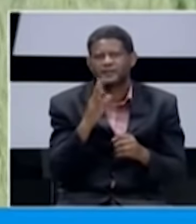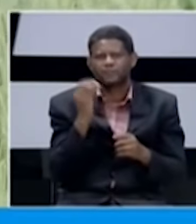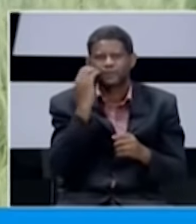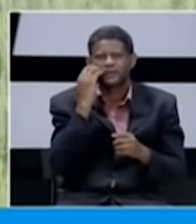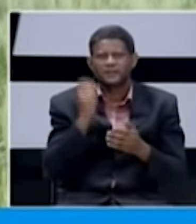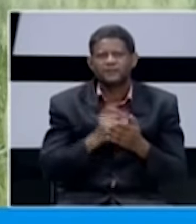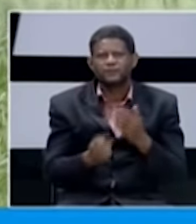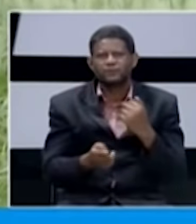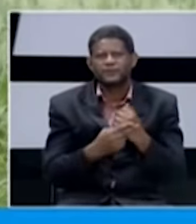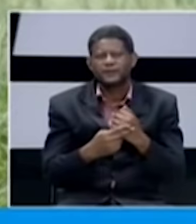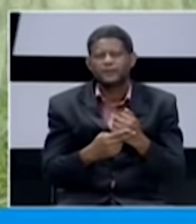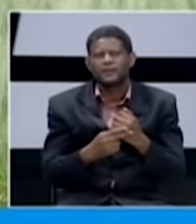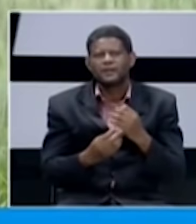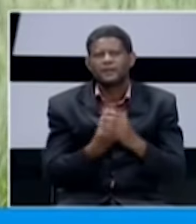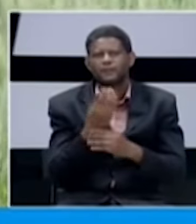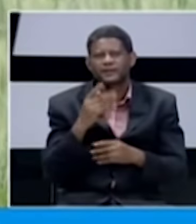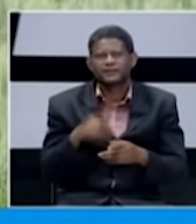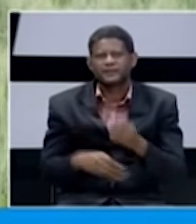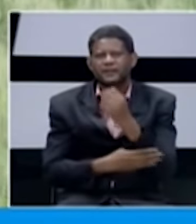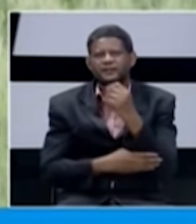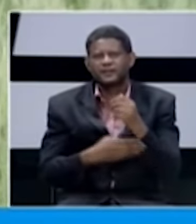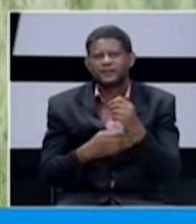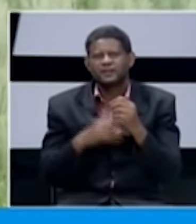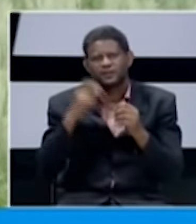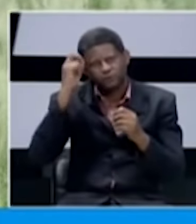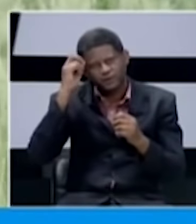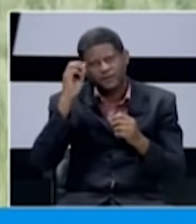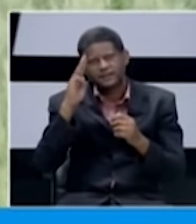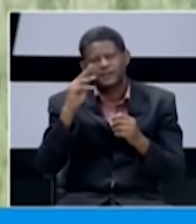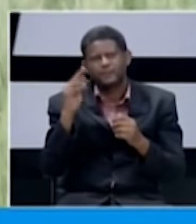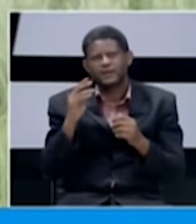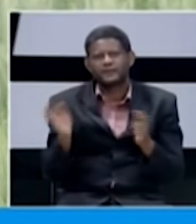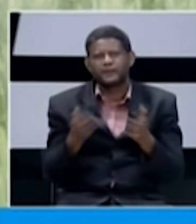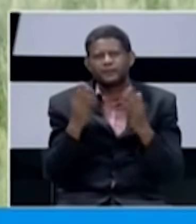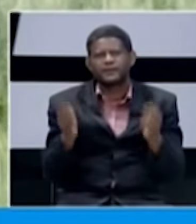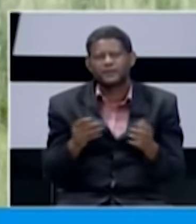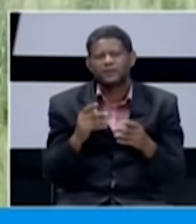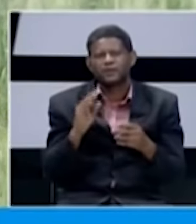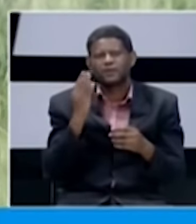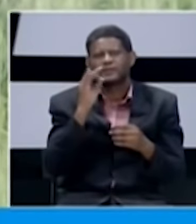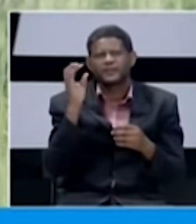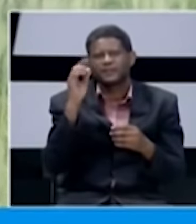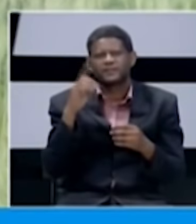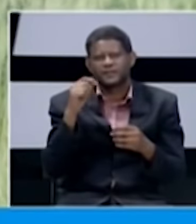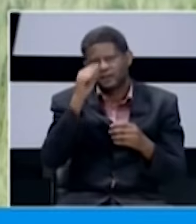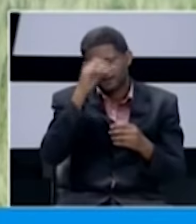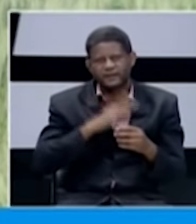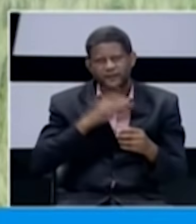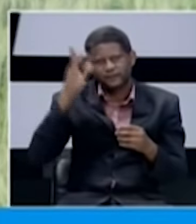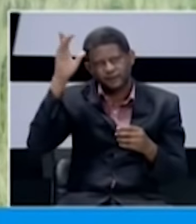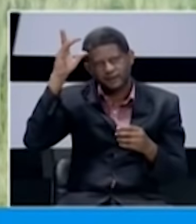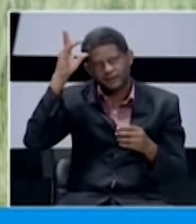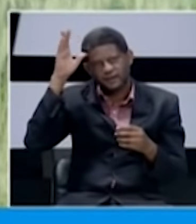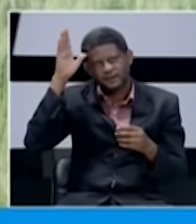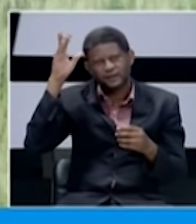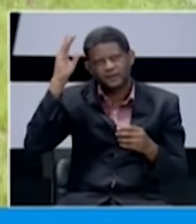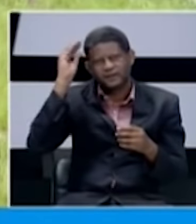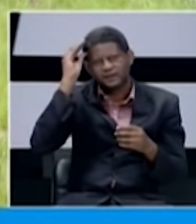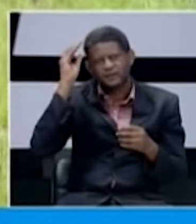لمعت قطرن وررا سامره ات حبابار كير سرح زرعتن هولتي كالتشرن ايت غبره كيدان حضره لم زبن كرمتي غنا غن